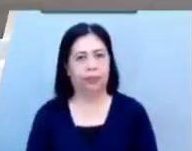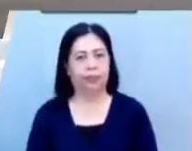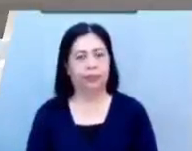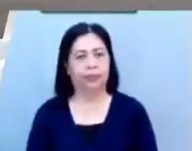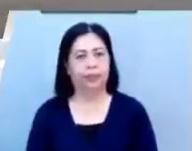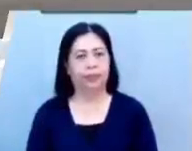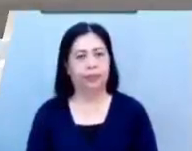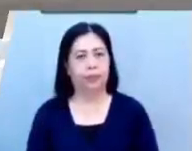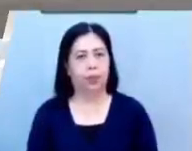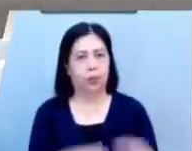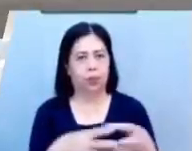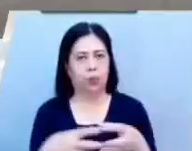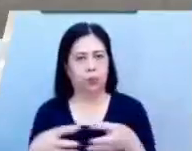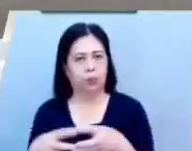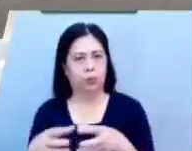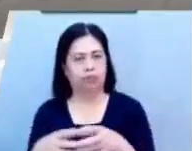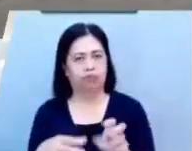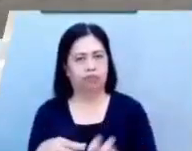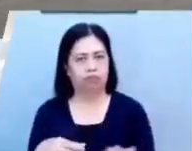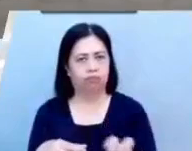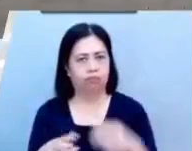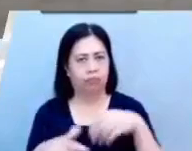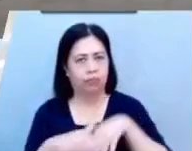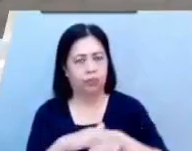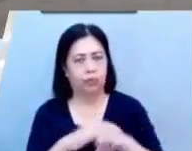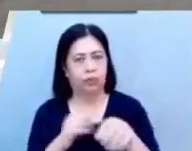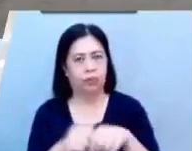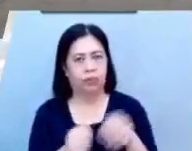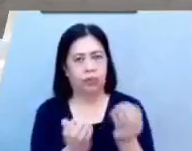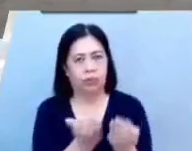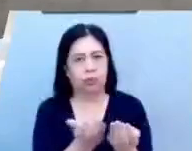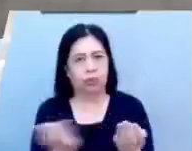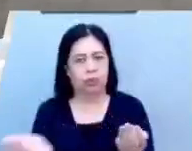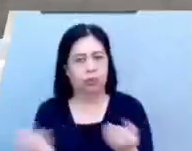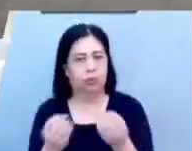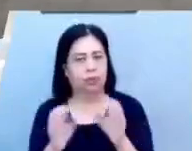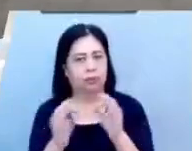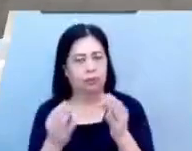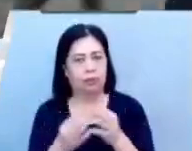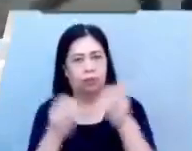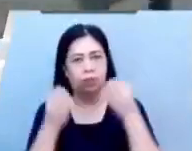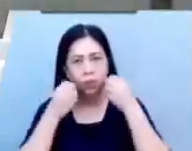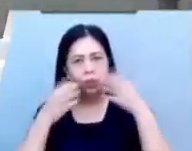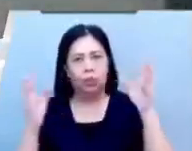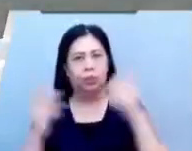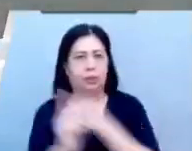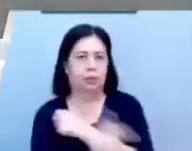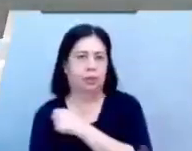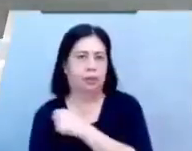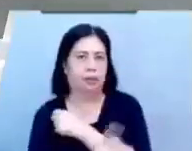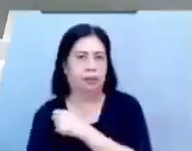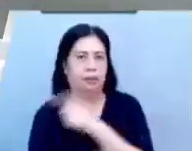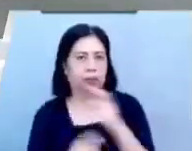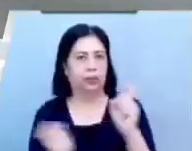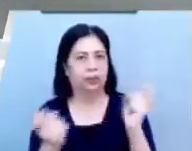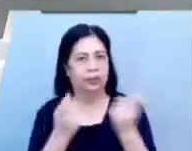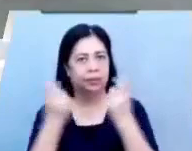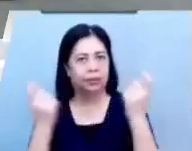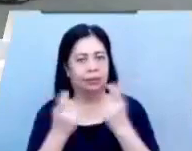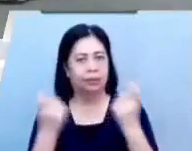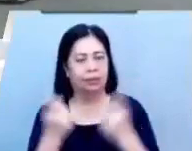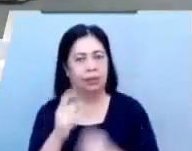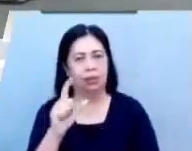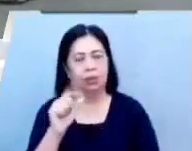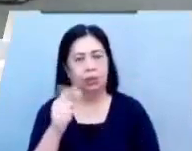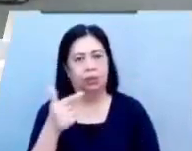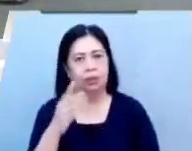Grupo-grupo pa rin ang mga biyaherong pumapasok sa Pantalan. Marami ang mga pamilyang magbabakasyon na sa probinsya para doon sa lubungin ng 2024.